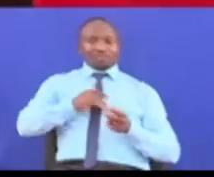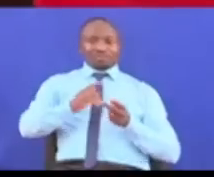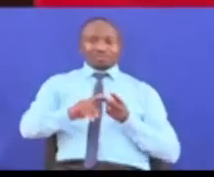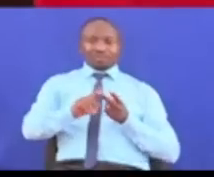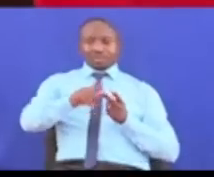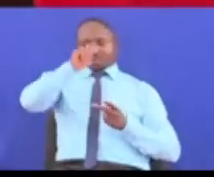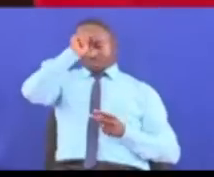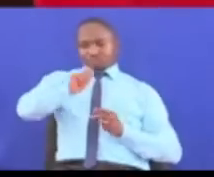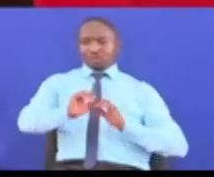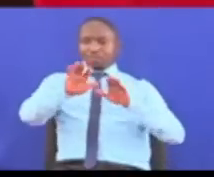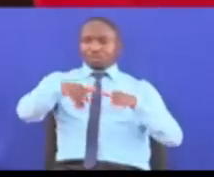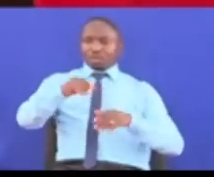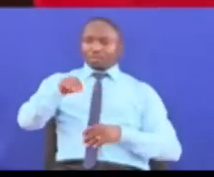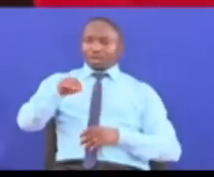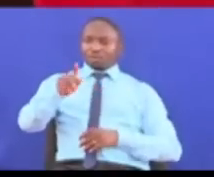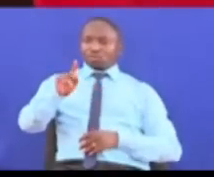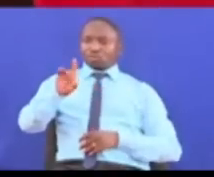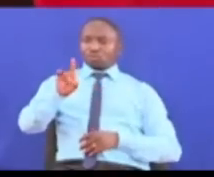spika